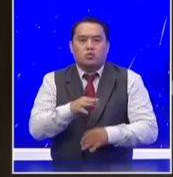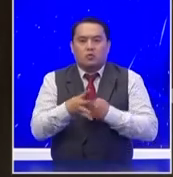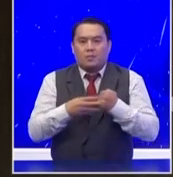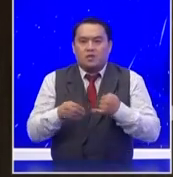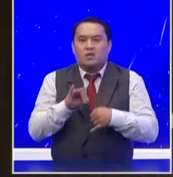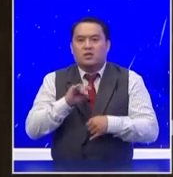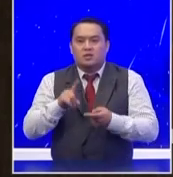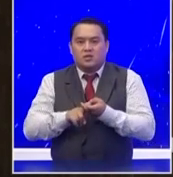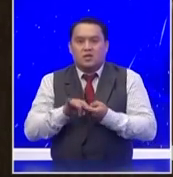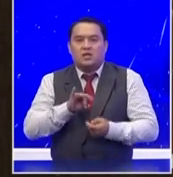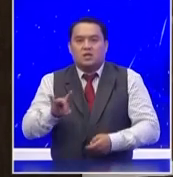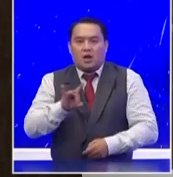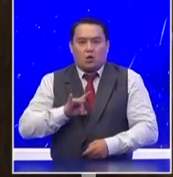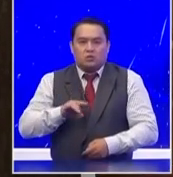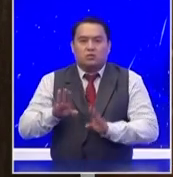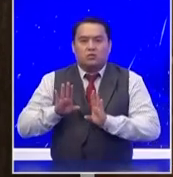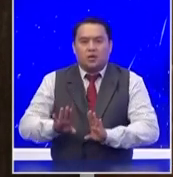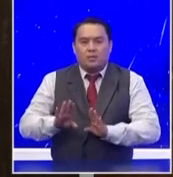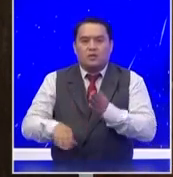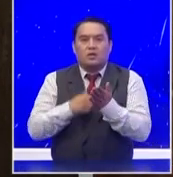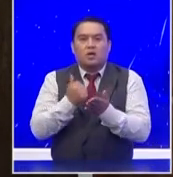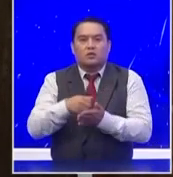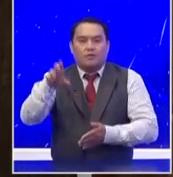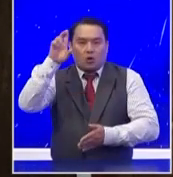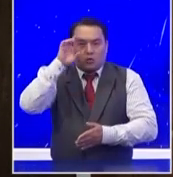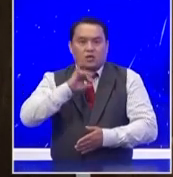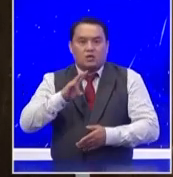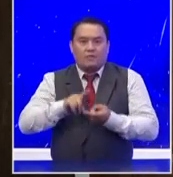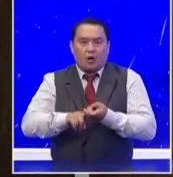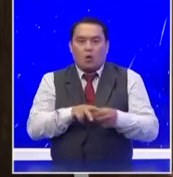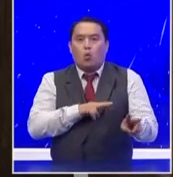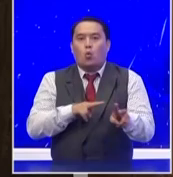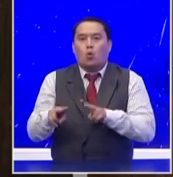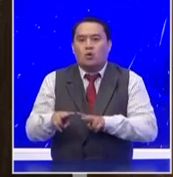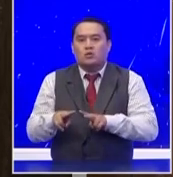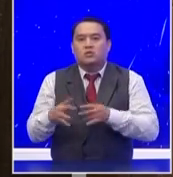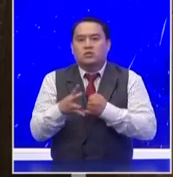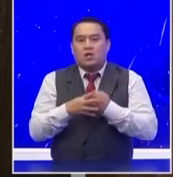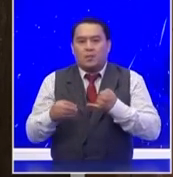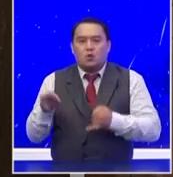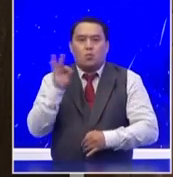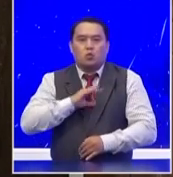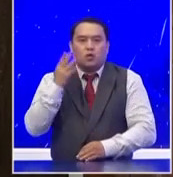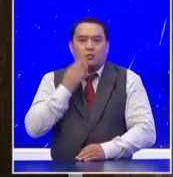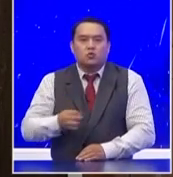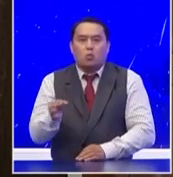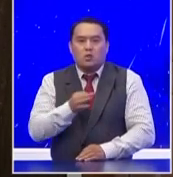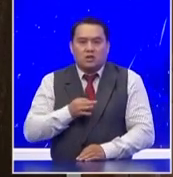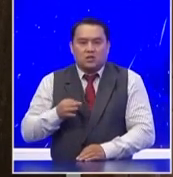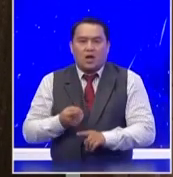земельной инспекции Илиского района, заместителем начальника государственной инспекции по контролю и охране землепользования Алматинской